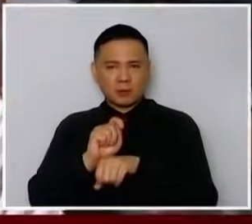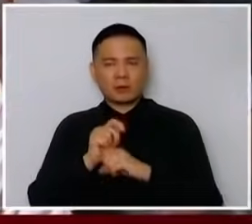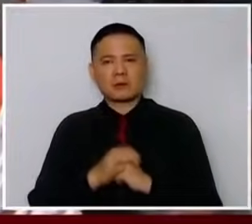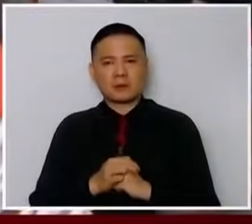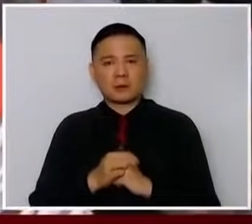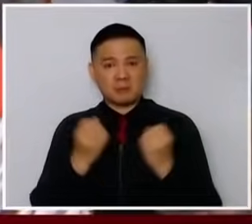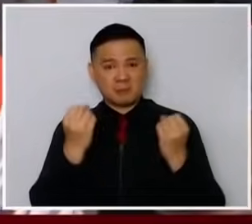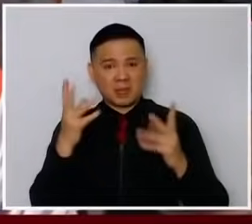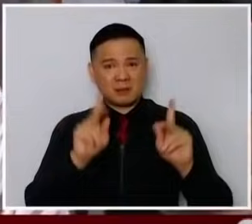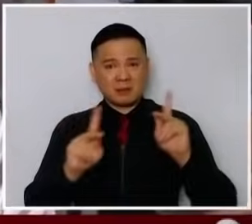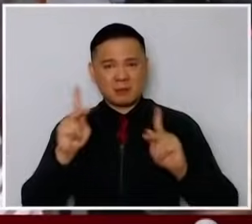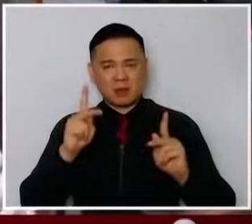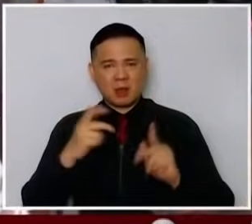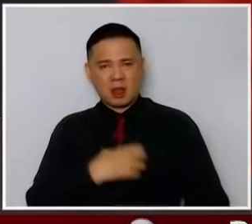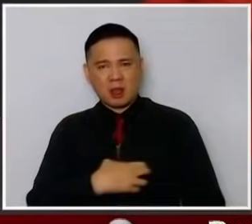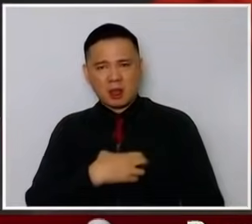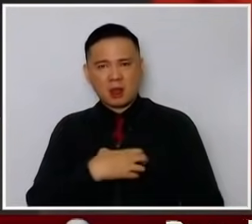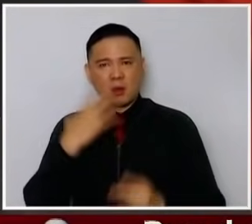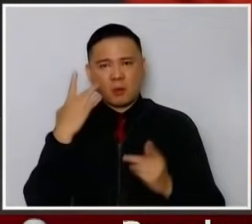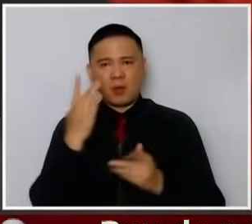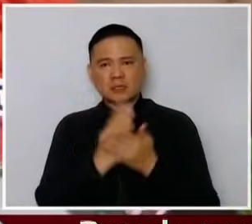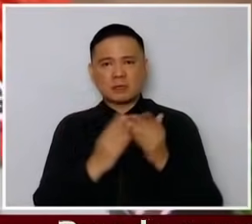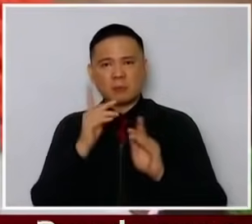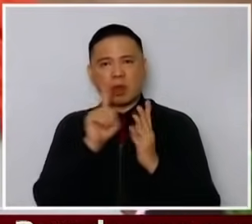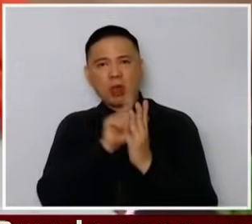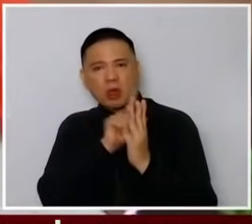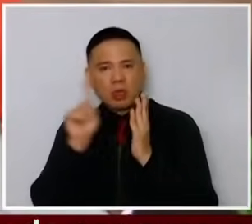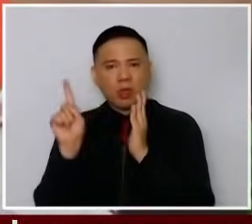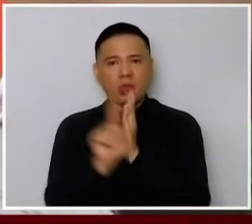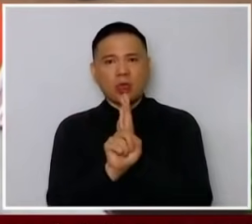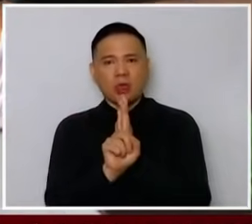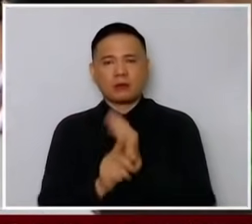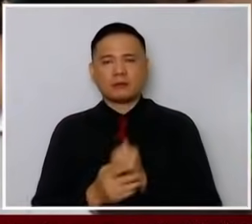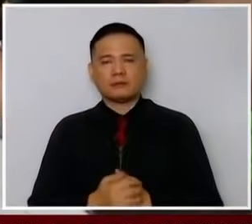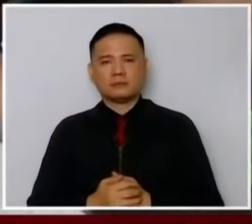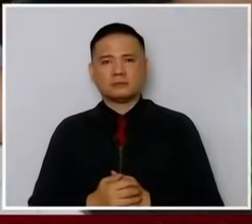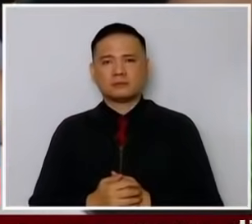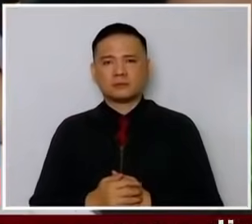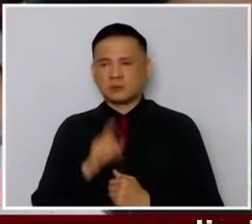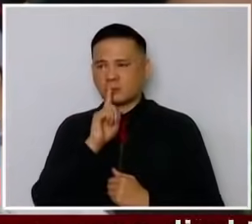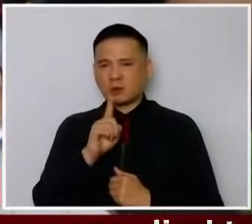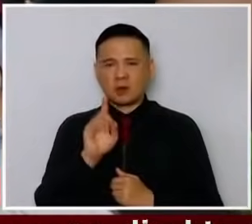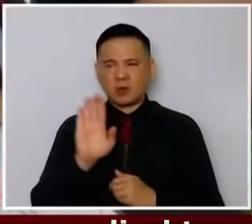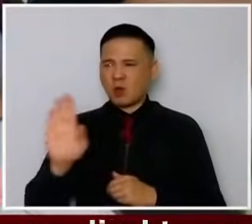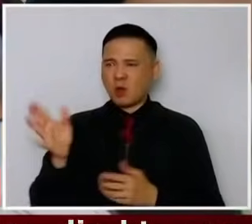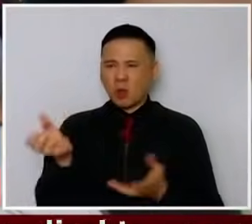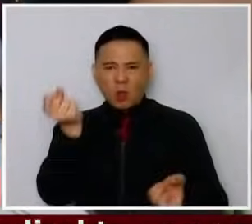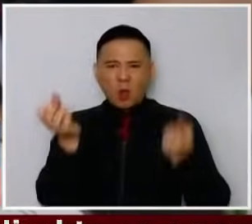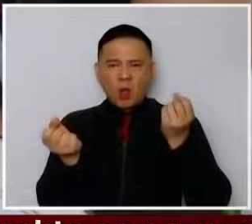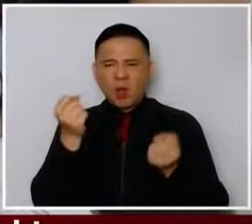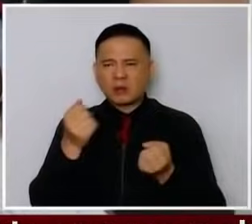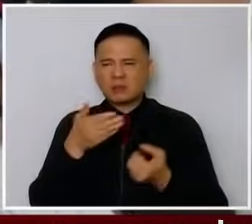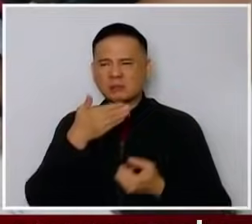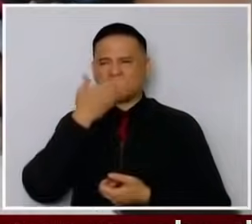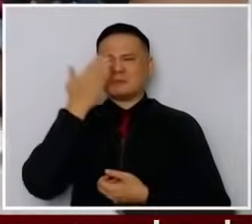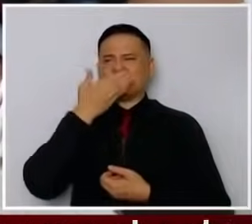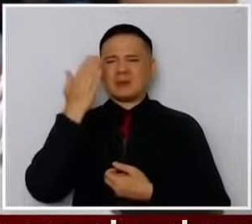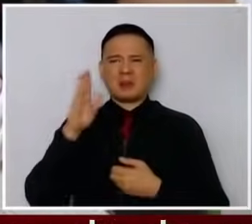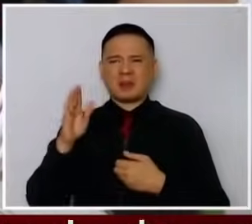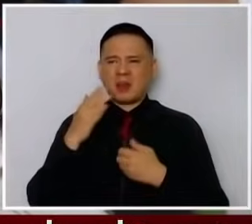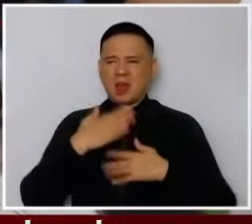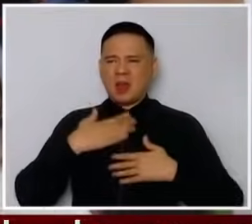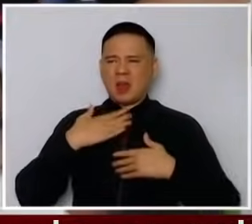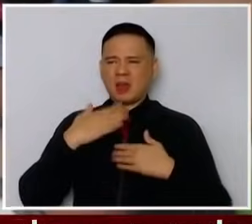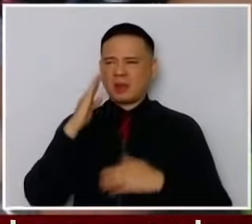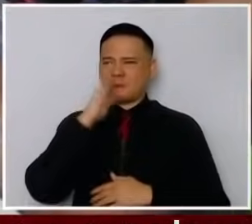nagreklamo dahil nagkakasingitan umano sa pila. Dito, kanya-kanya amoy ng hininga, kanya-kanya amoy ng baho. Kaya